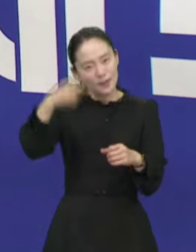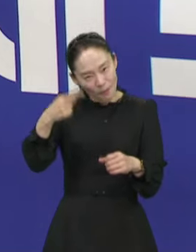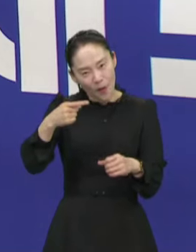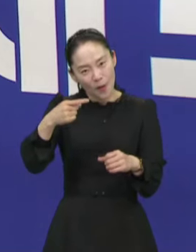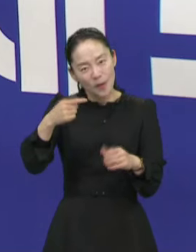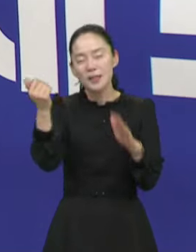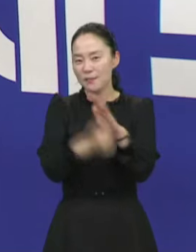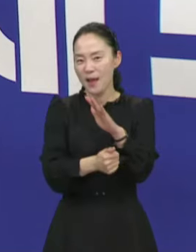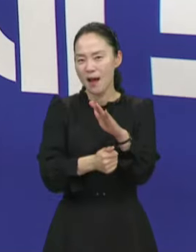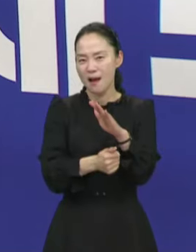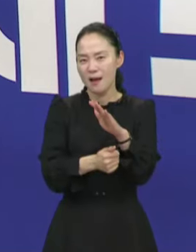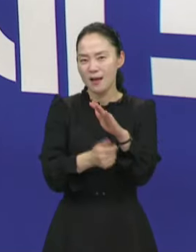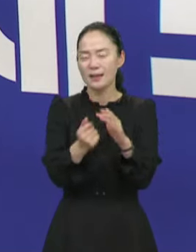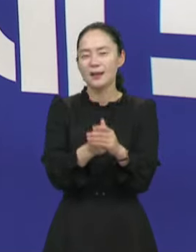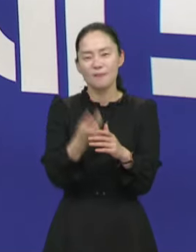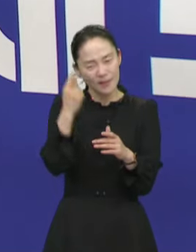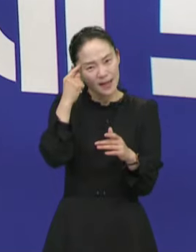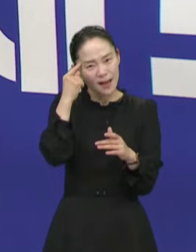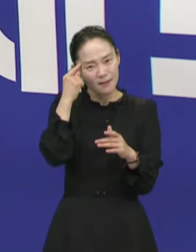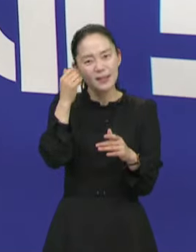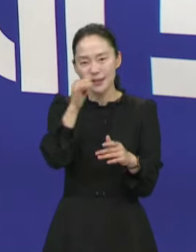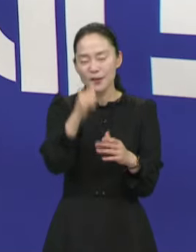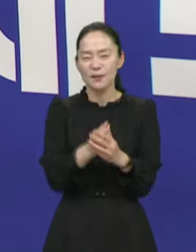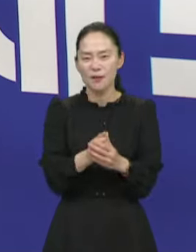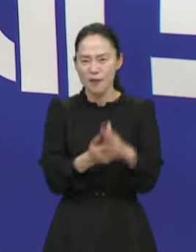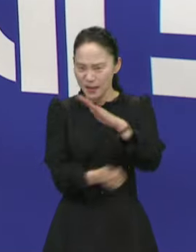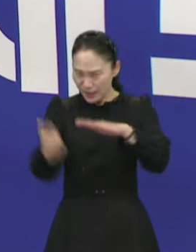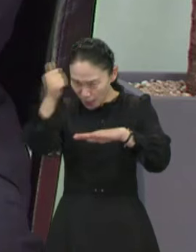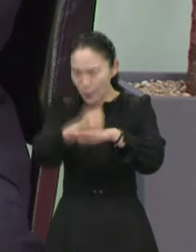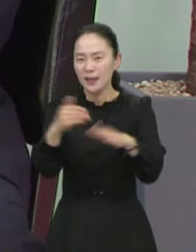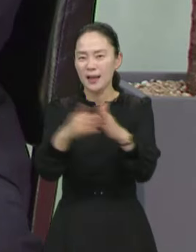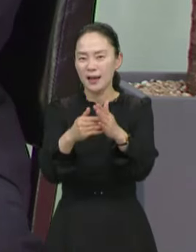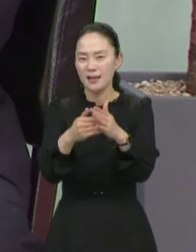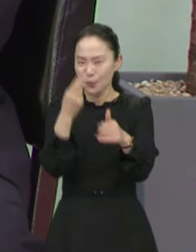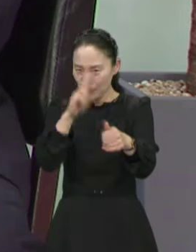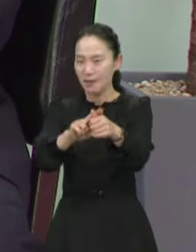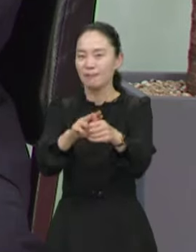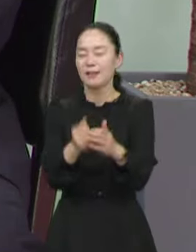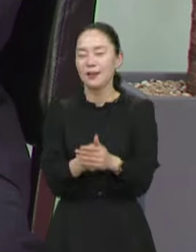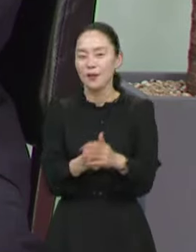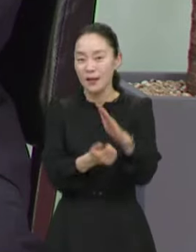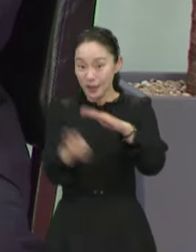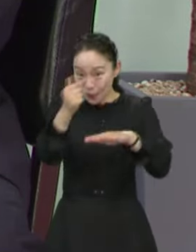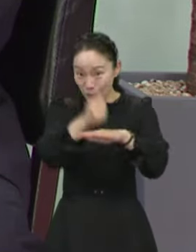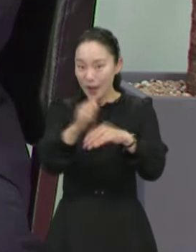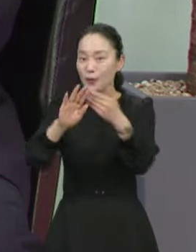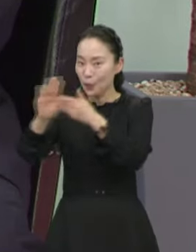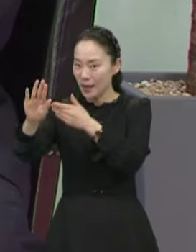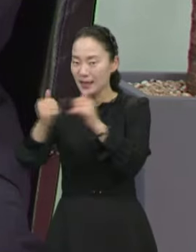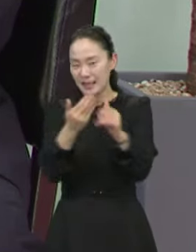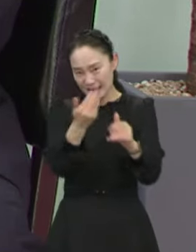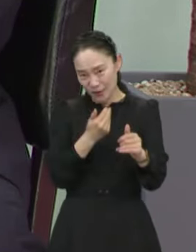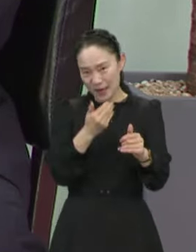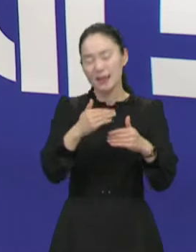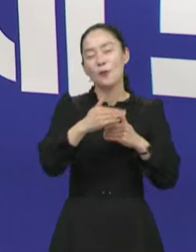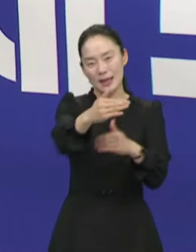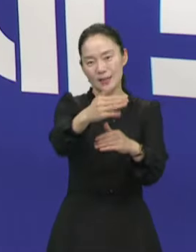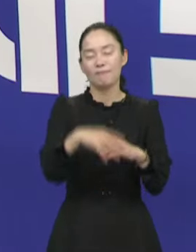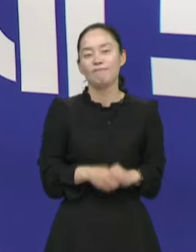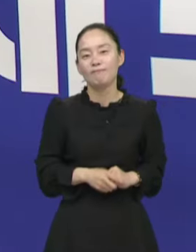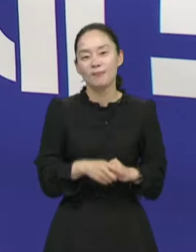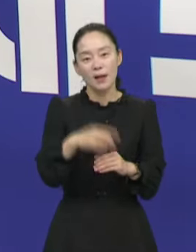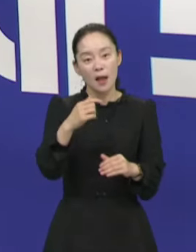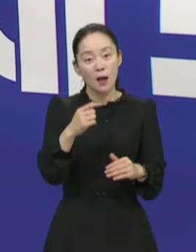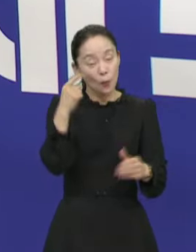각오가 저는 되어 있었습니다 그래서 성공할 때까지 하는 거죠 성공하고 나서는 그 모든 일은 과정이 됩니다